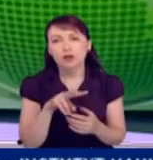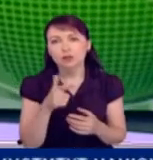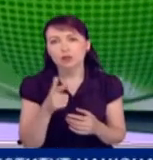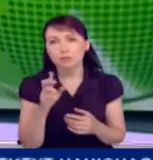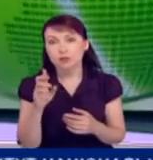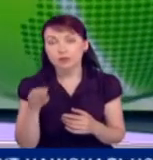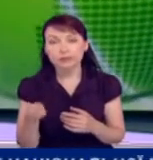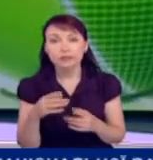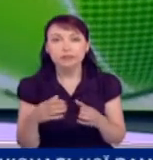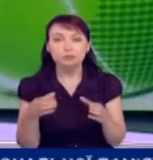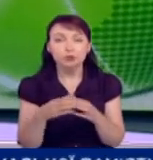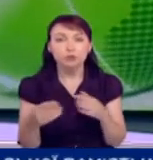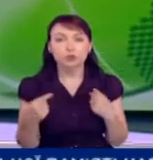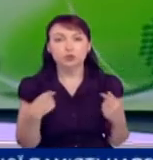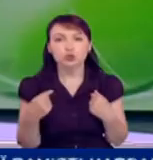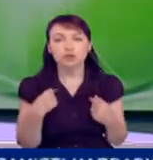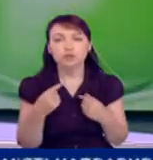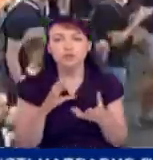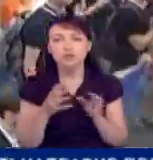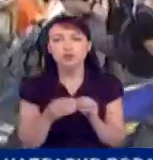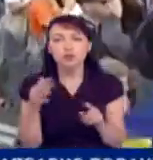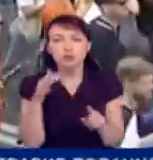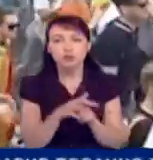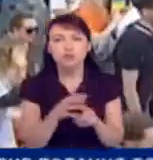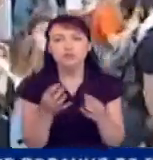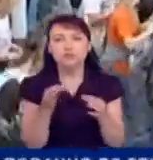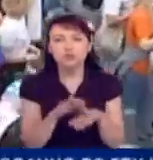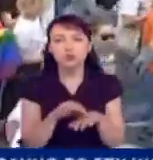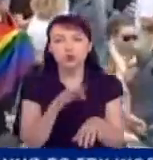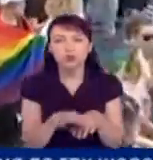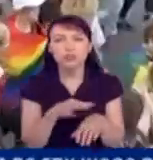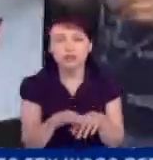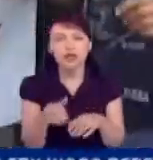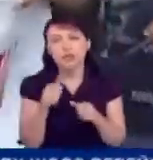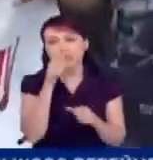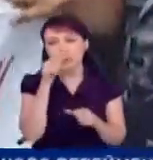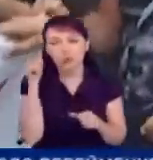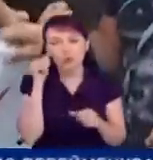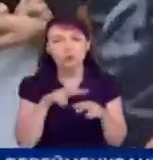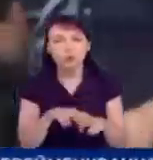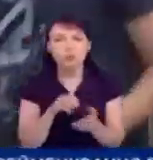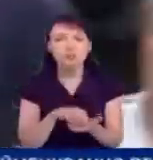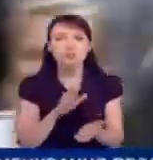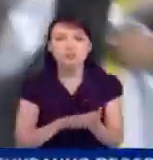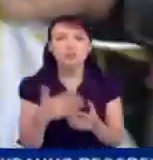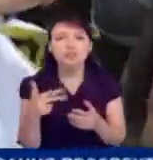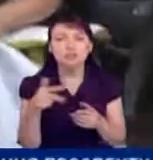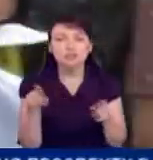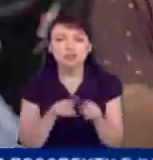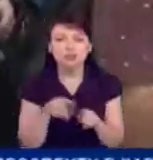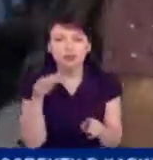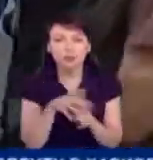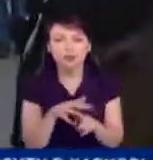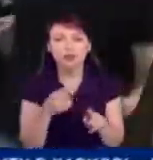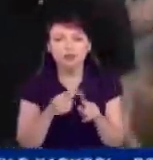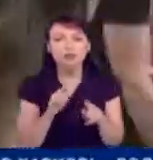ЛГБТ-спільноти в Україні постраждали внаслідок нападів та фізичного насилля за минулий рік. Лише в столиці зафіксували 30 таких нападів. Це